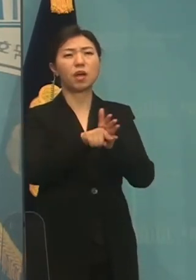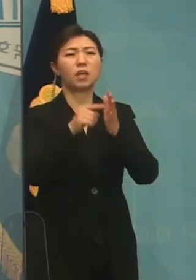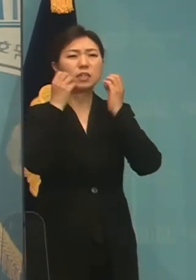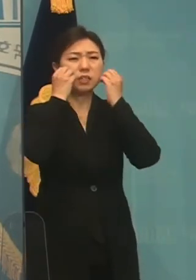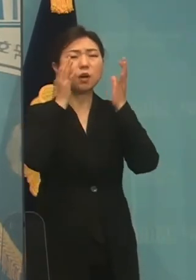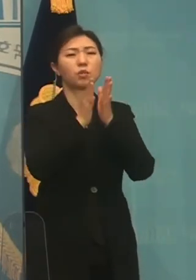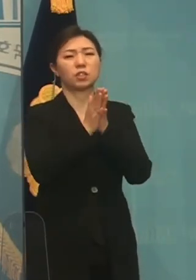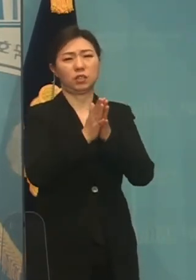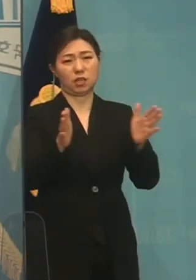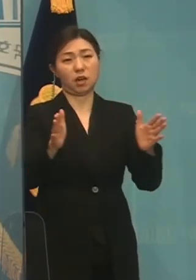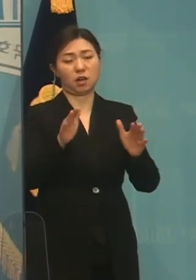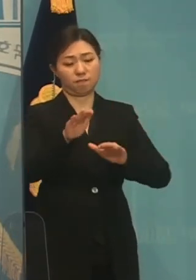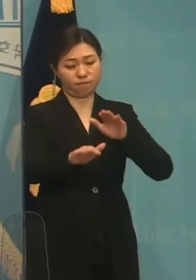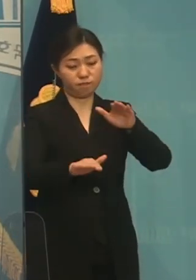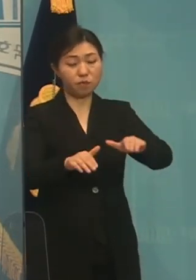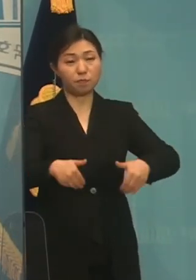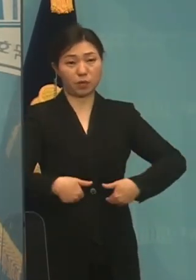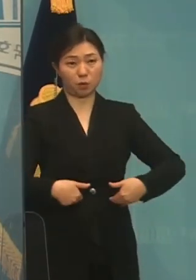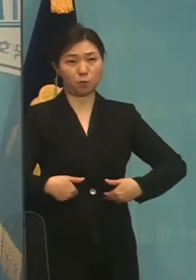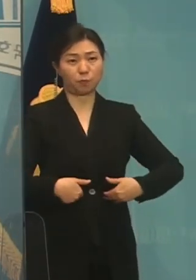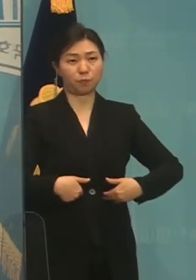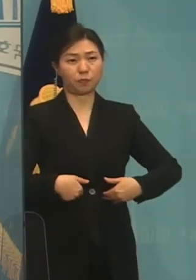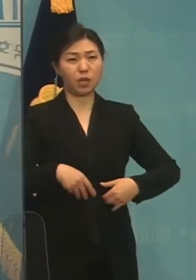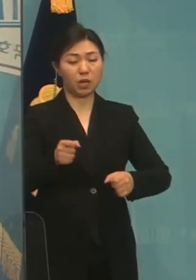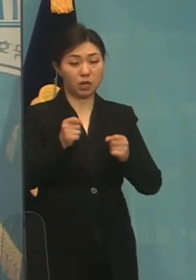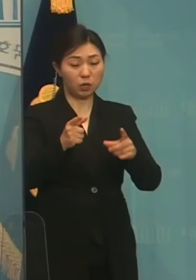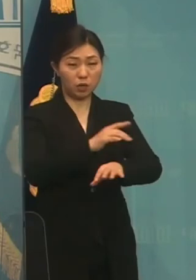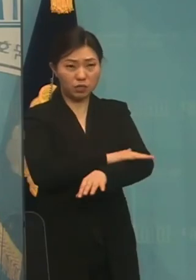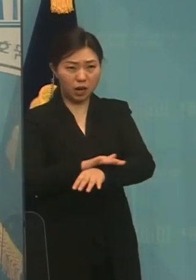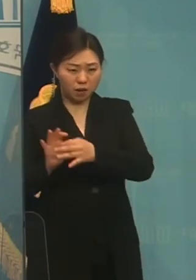따라서 이 기회를 놓치지 않기 위한 전략적인